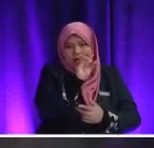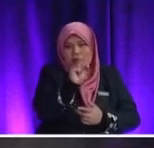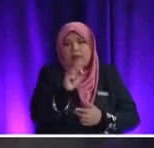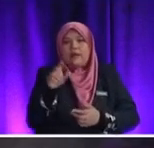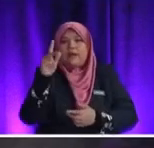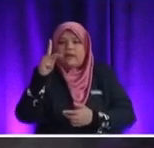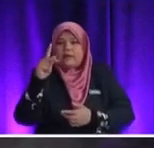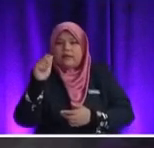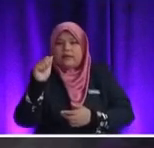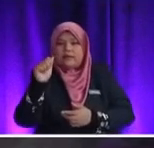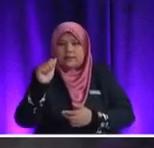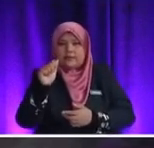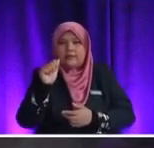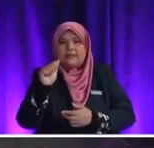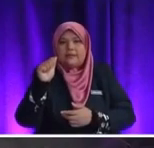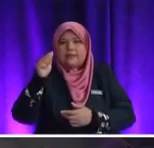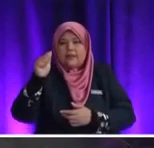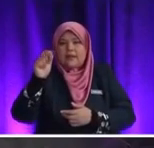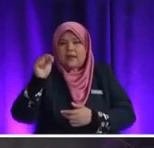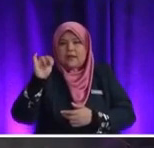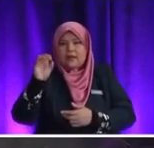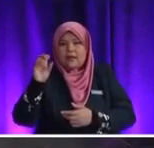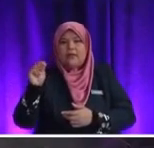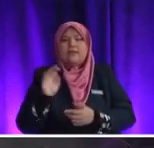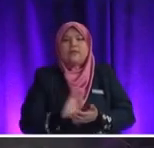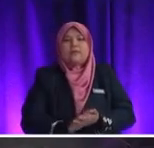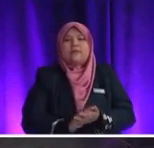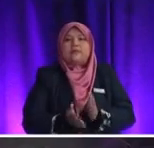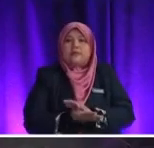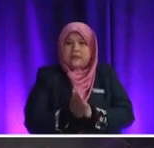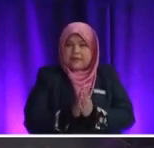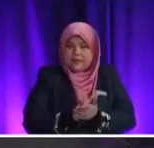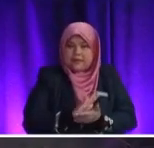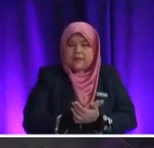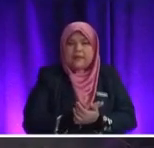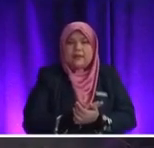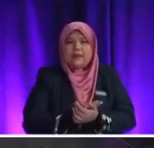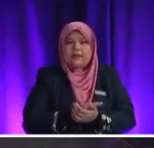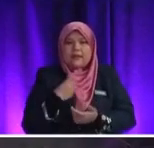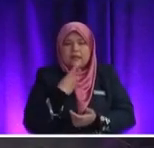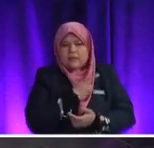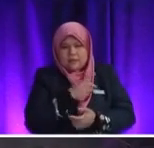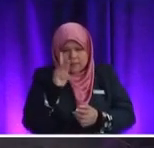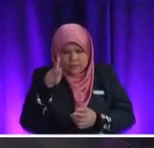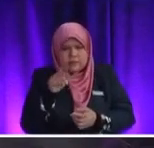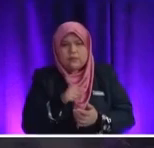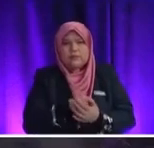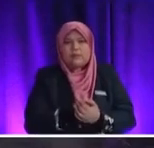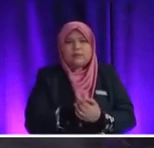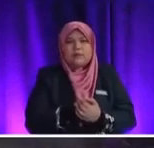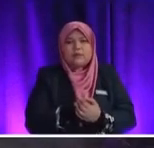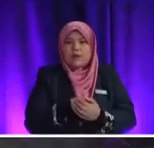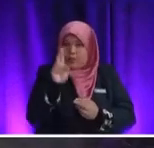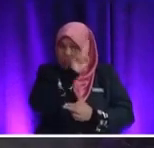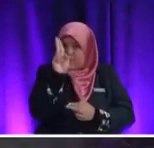kacau boleh Sunarso boleh boleh boleh jadi kalau songket boleh jadi kita perlu saya